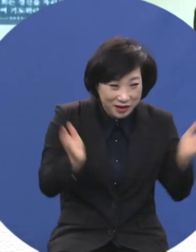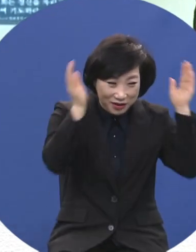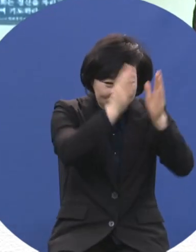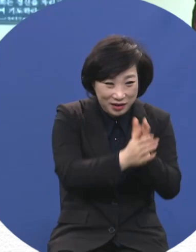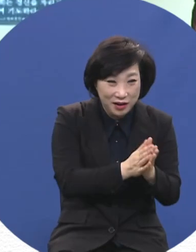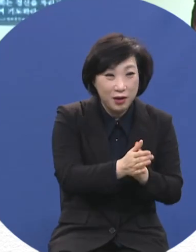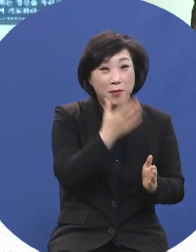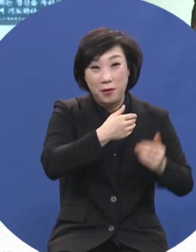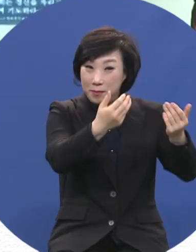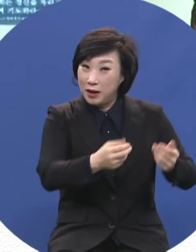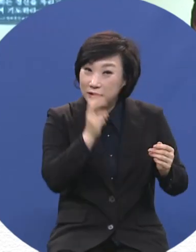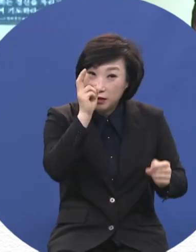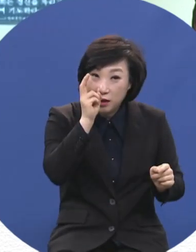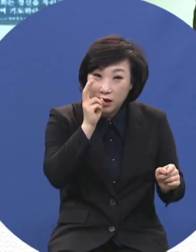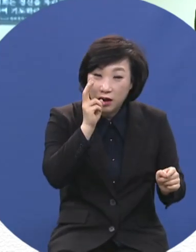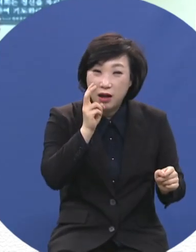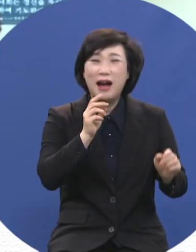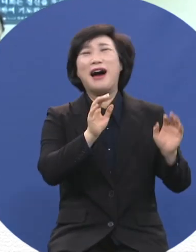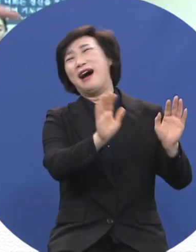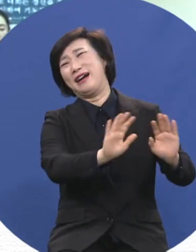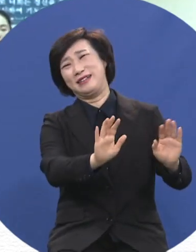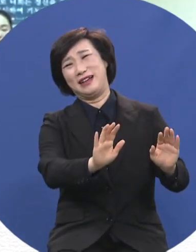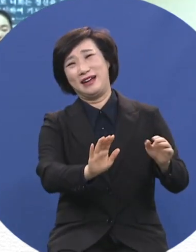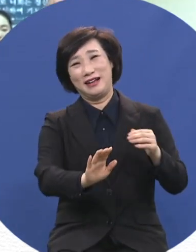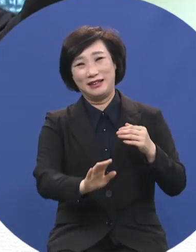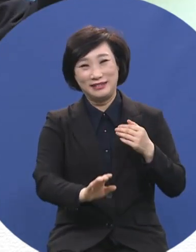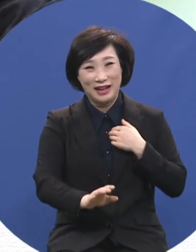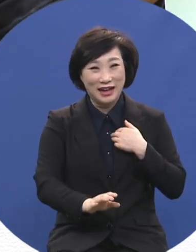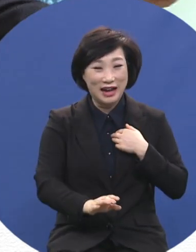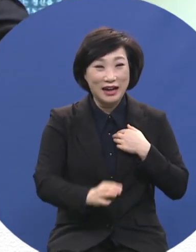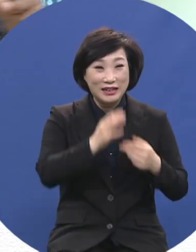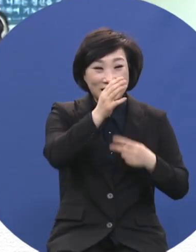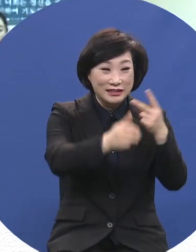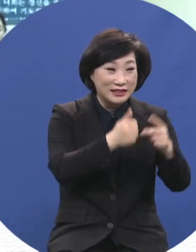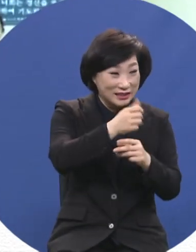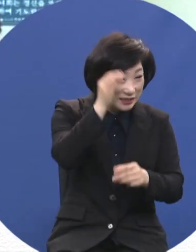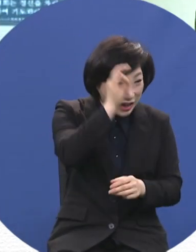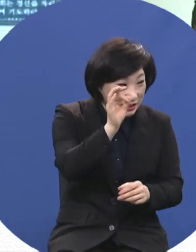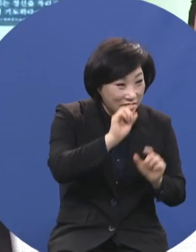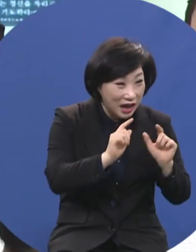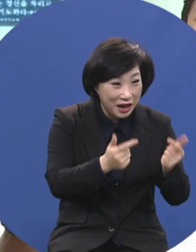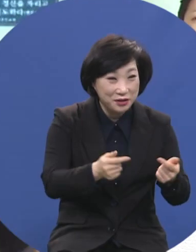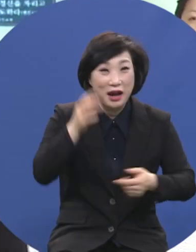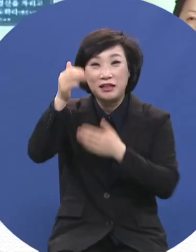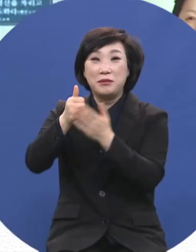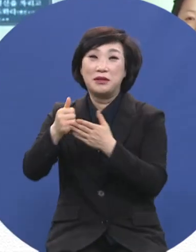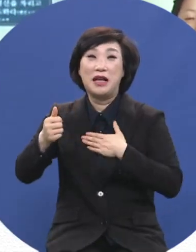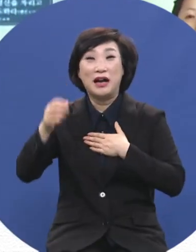아니고 내가 신을 찾은 게 아니라 하나님이 당신을 찾으셨어.